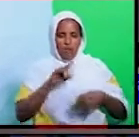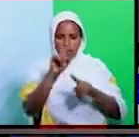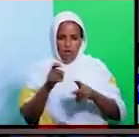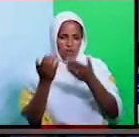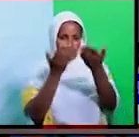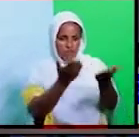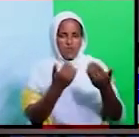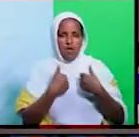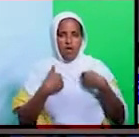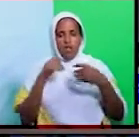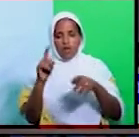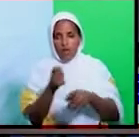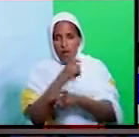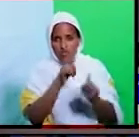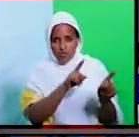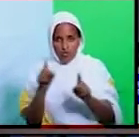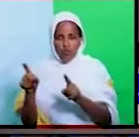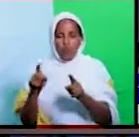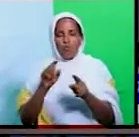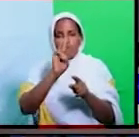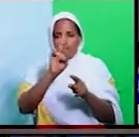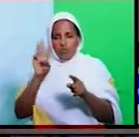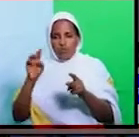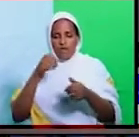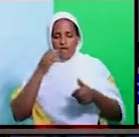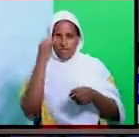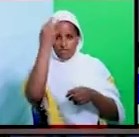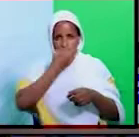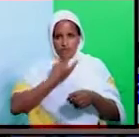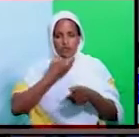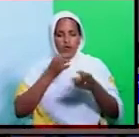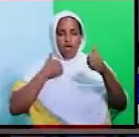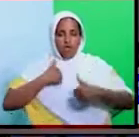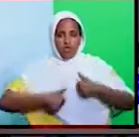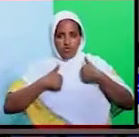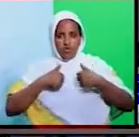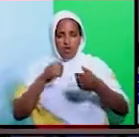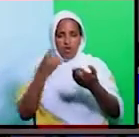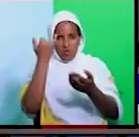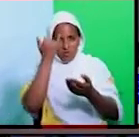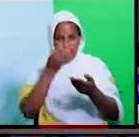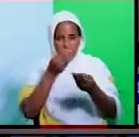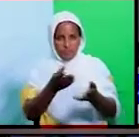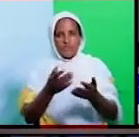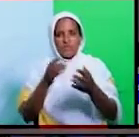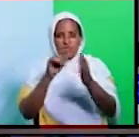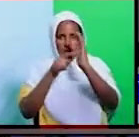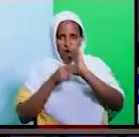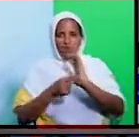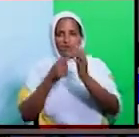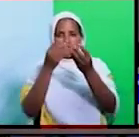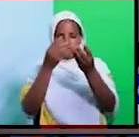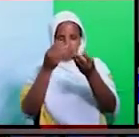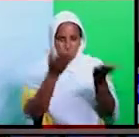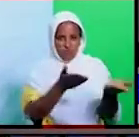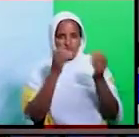ንስሐ እንድንገባ በግልጽ ነው የተጻፈው። ይሄን አድርገናል ወይ? ስጋዬን የበላ ደሜን የጠጣ የዘላለም ሕይወት አለው ብሏል። ይሄን